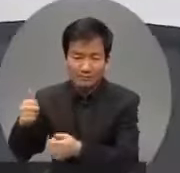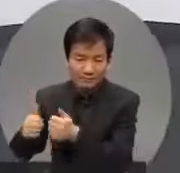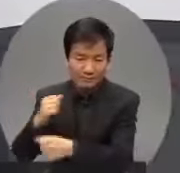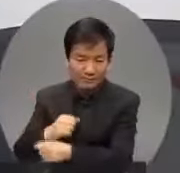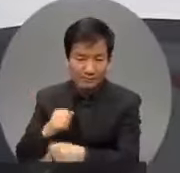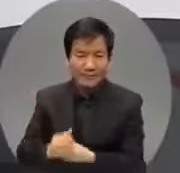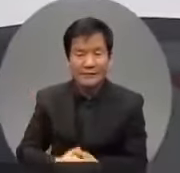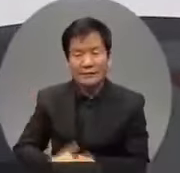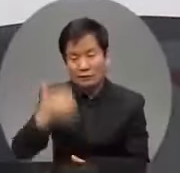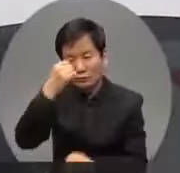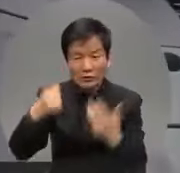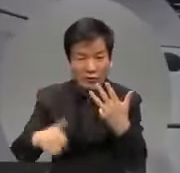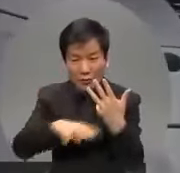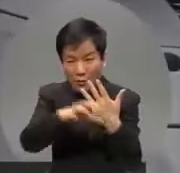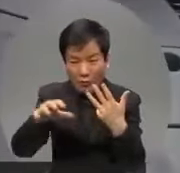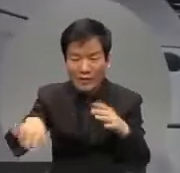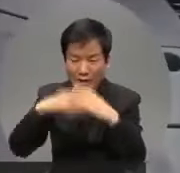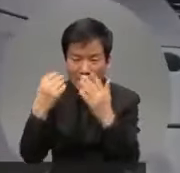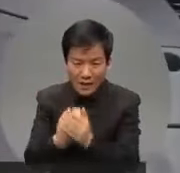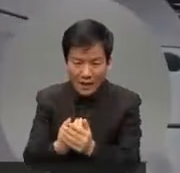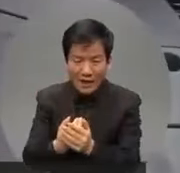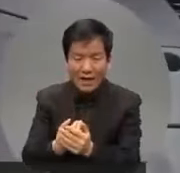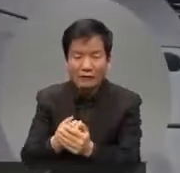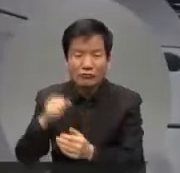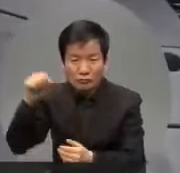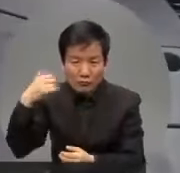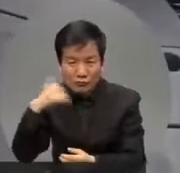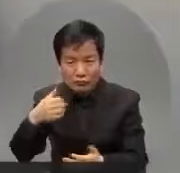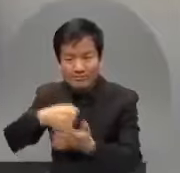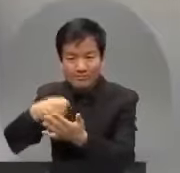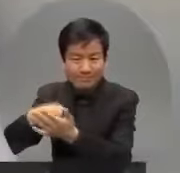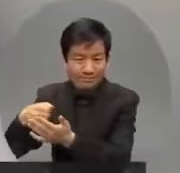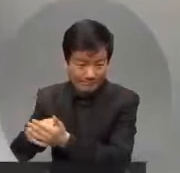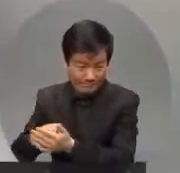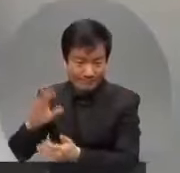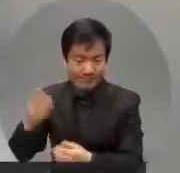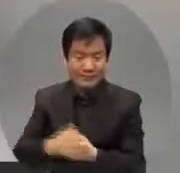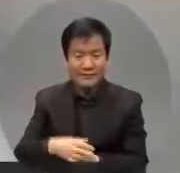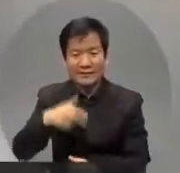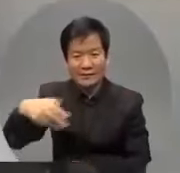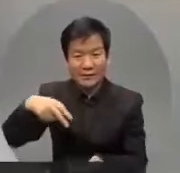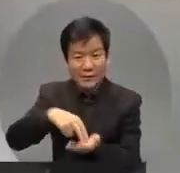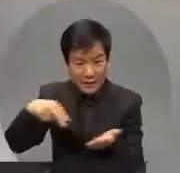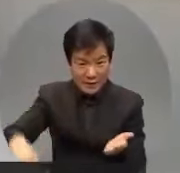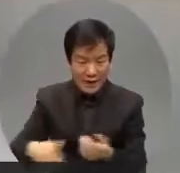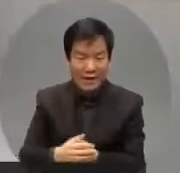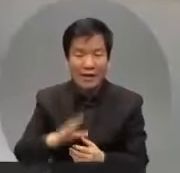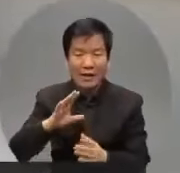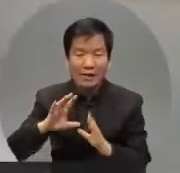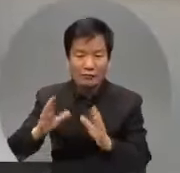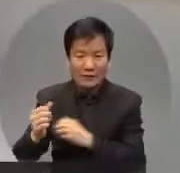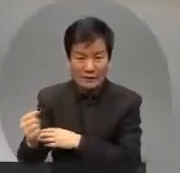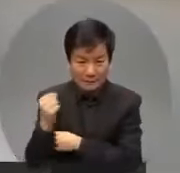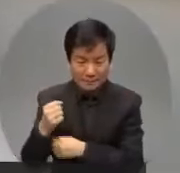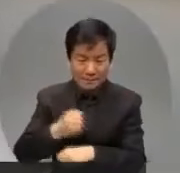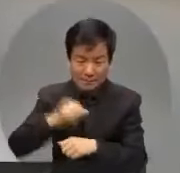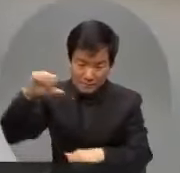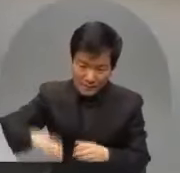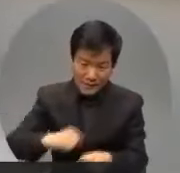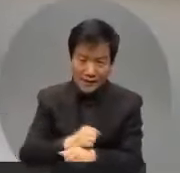충북 8개 선거구 모두 후보를 확정하게 됩니다. 한편 제천단양에서는 국민의힘 경선에 나섰다